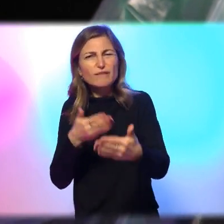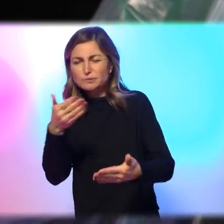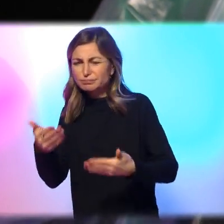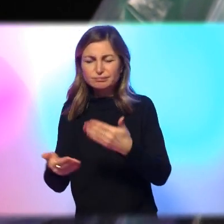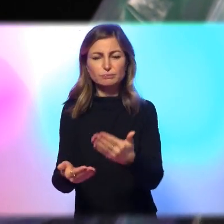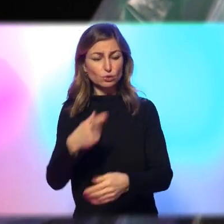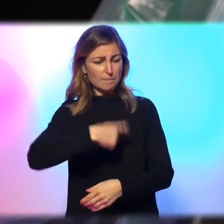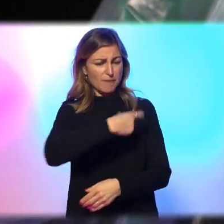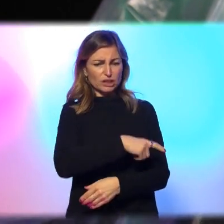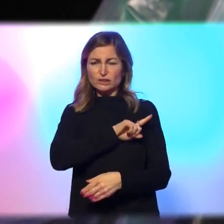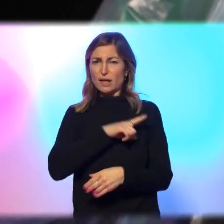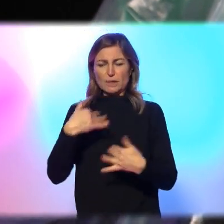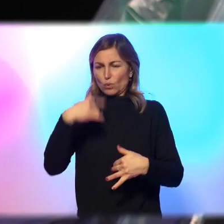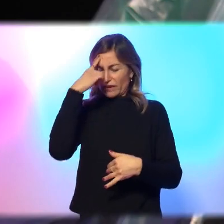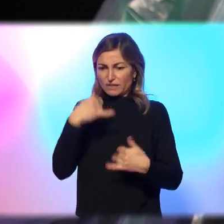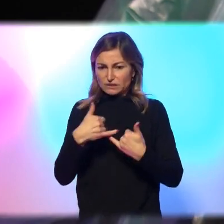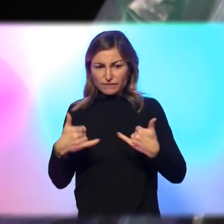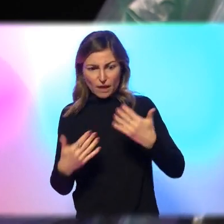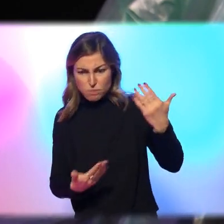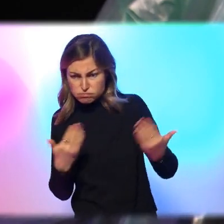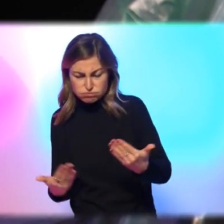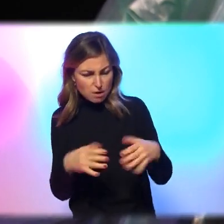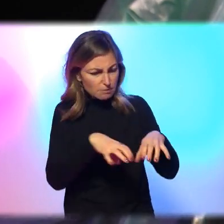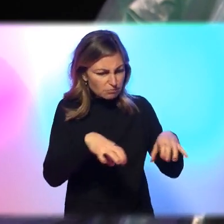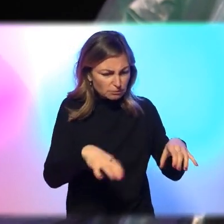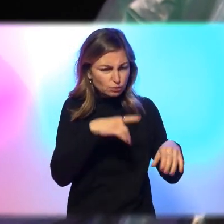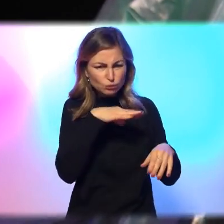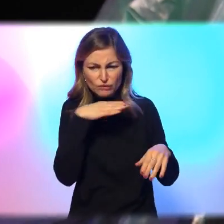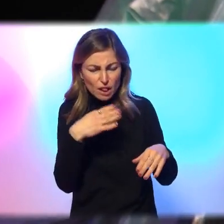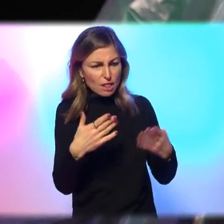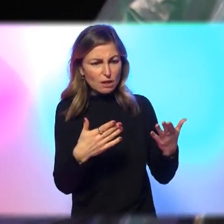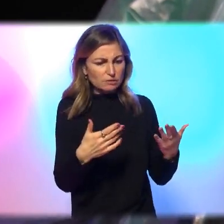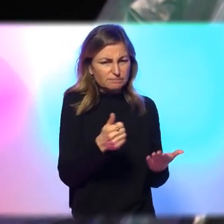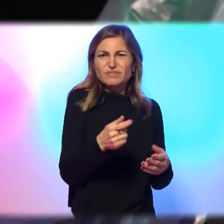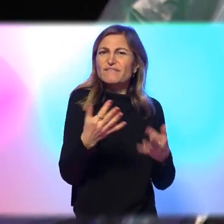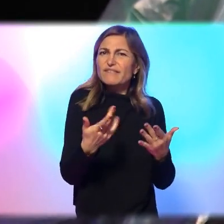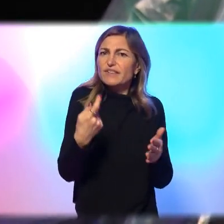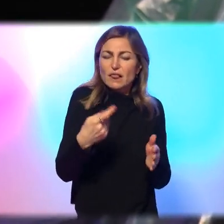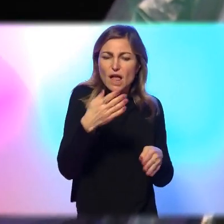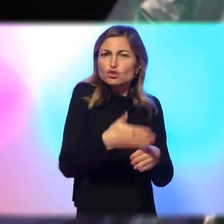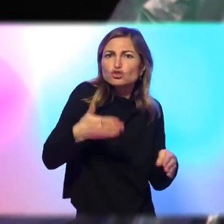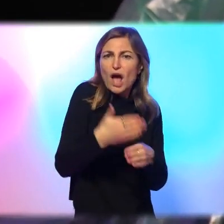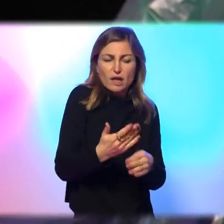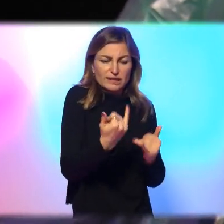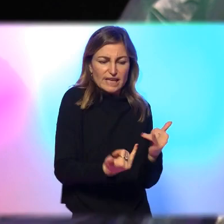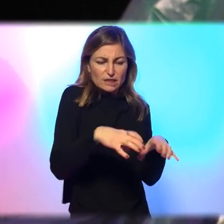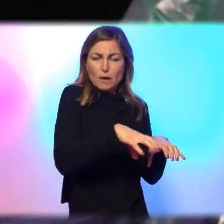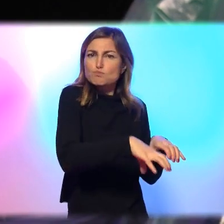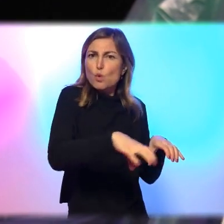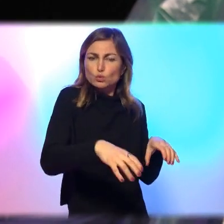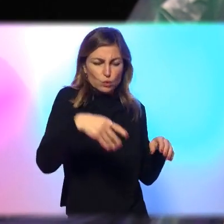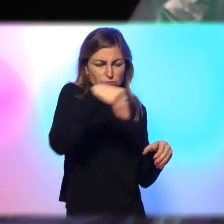und sie gar nicht wissen und weil man echt zu viel wissen müsste, um bei jedem Produkt beurteilen zu können,